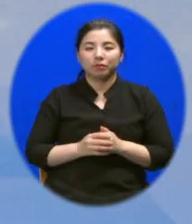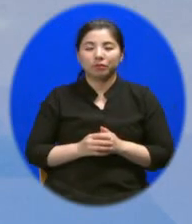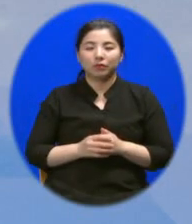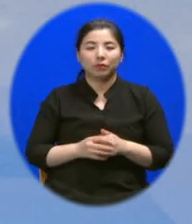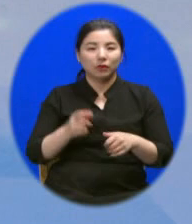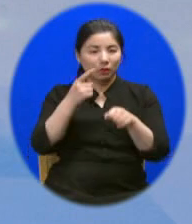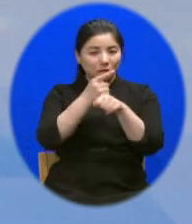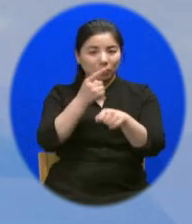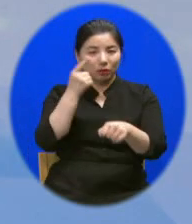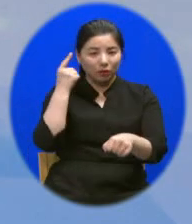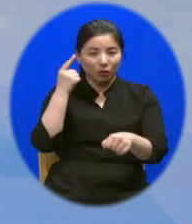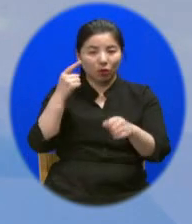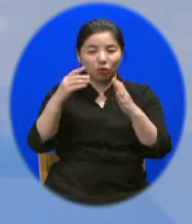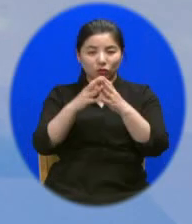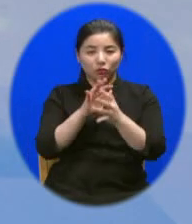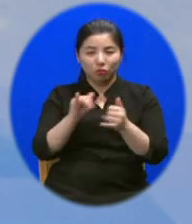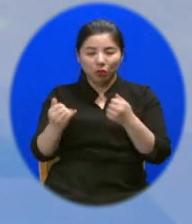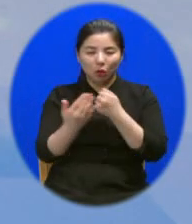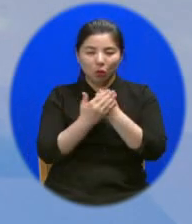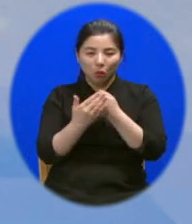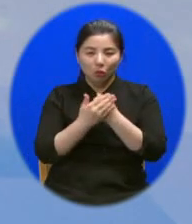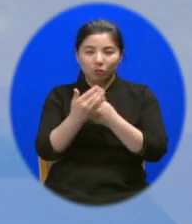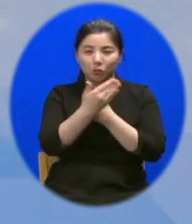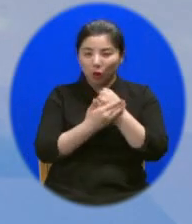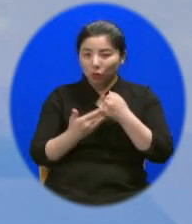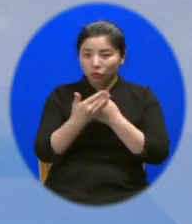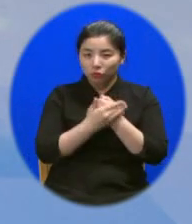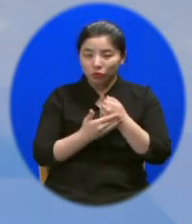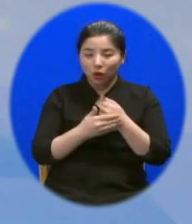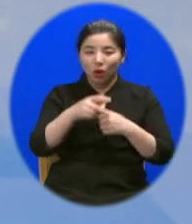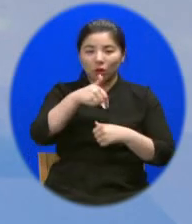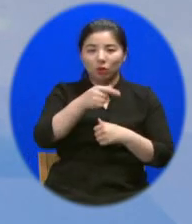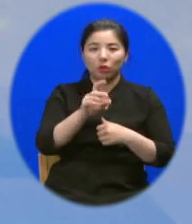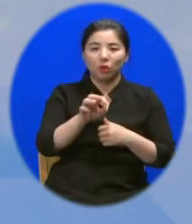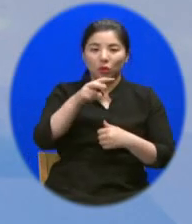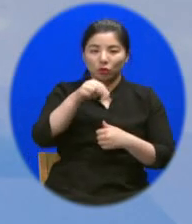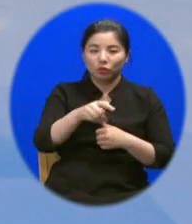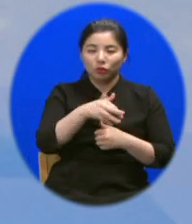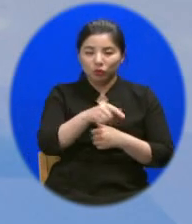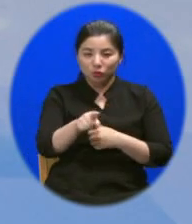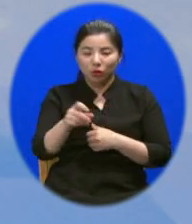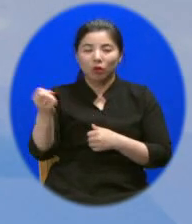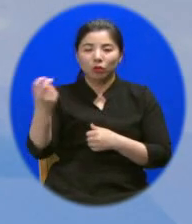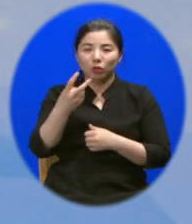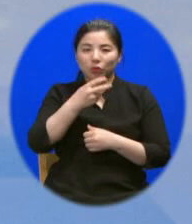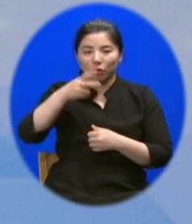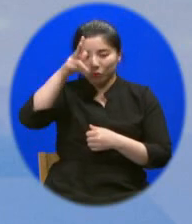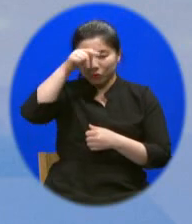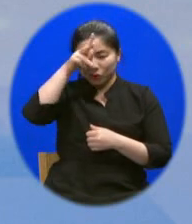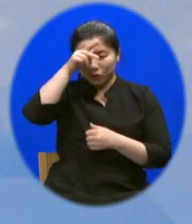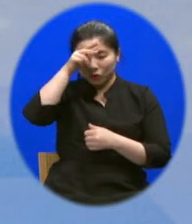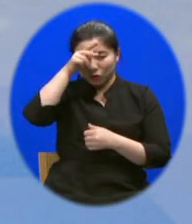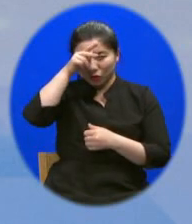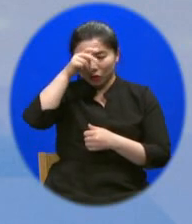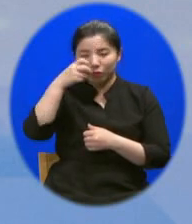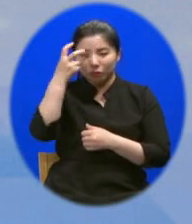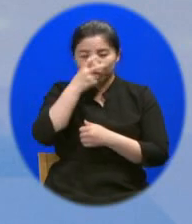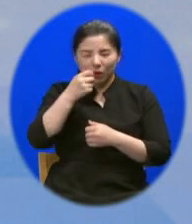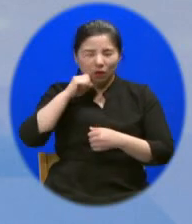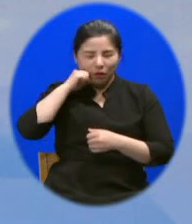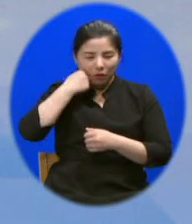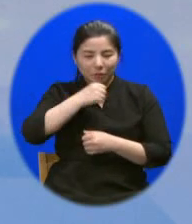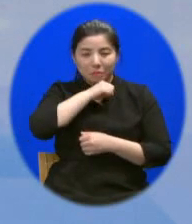지난해 국민의 성원에 힘입어 공수 처와 검경 수사권 조정이 어렵게 이루어졌습니다